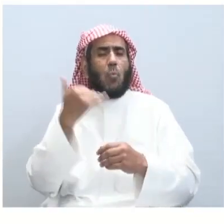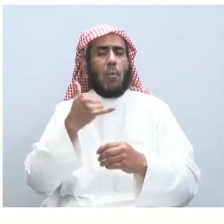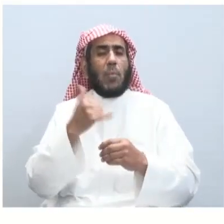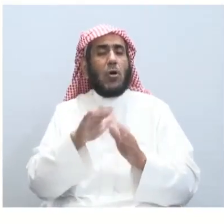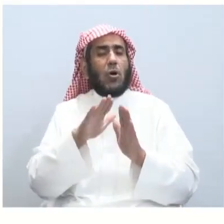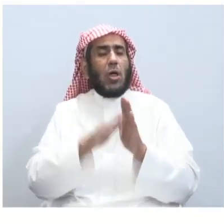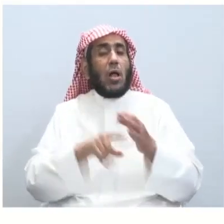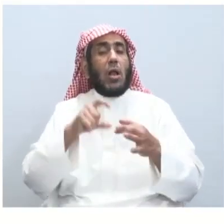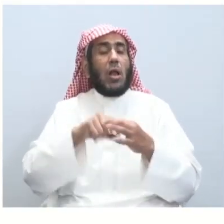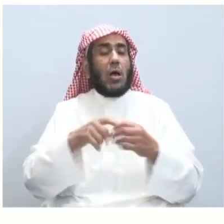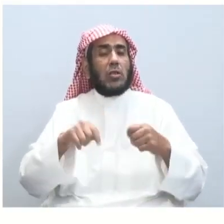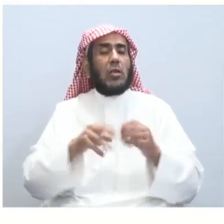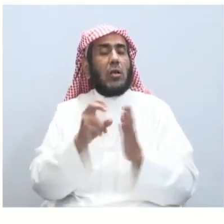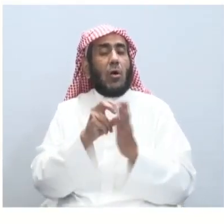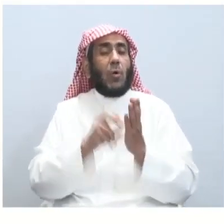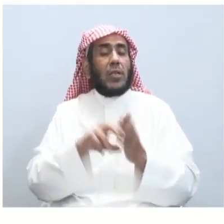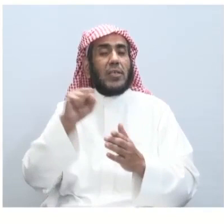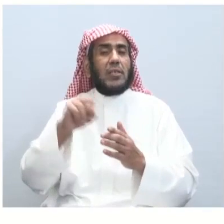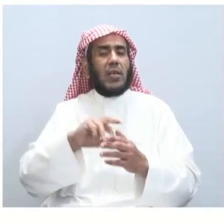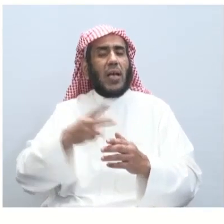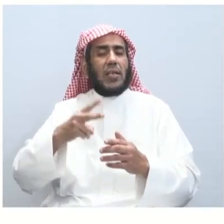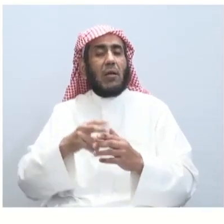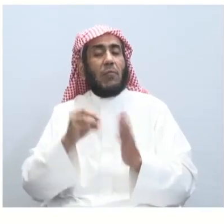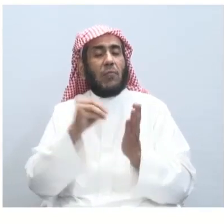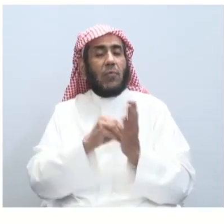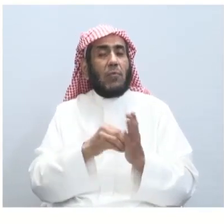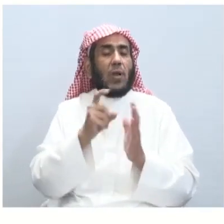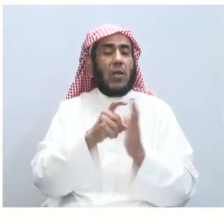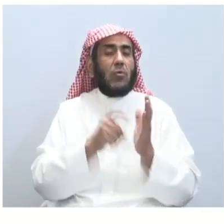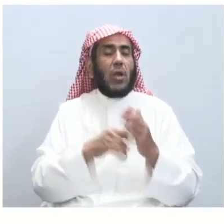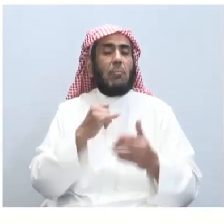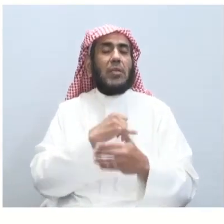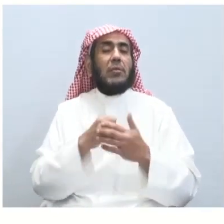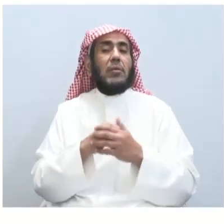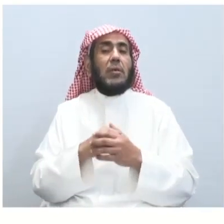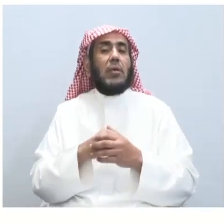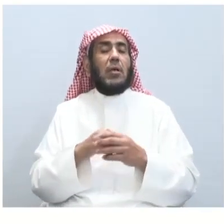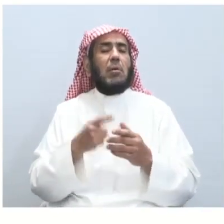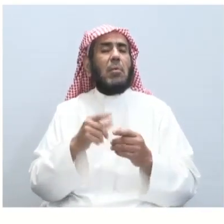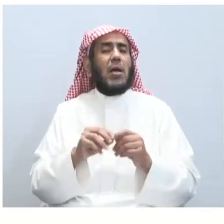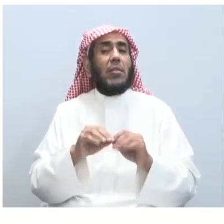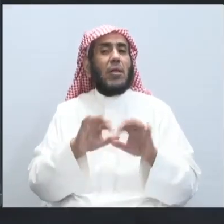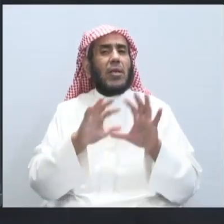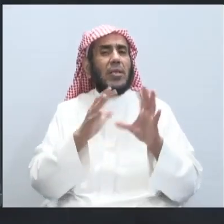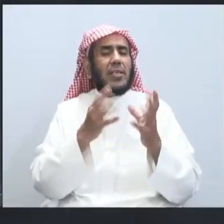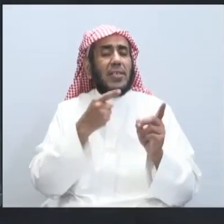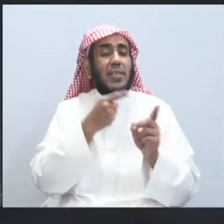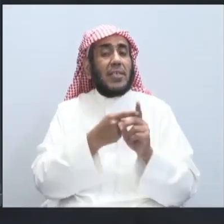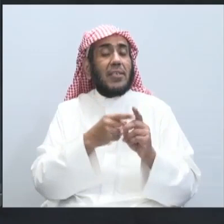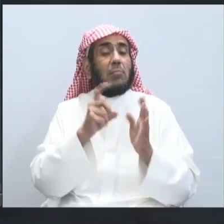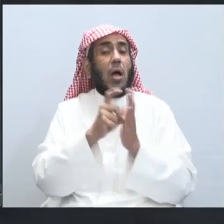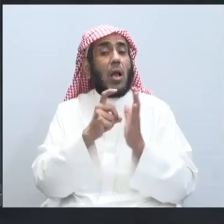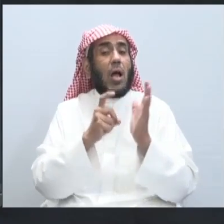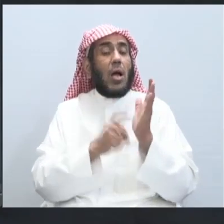اخضاع العلاقات التجاريه للقواعد خاصه غير تلك الموجوده في القانون المدني بماذا يتسم القانون التجاري